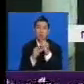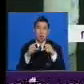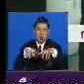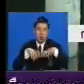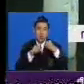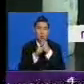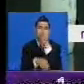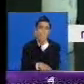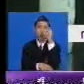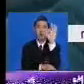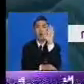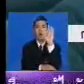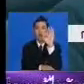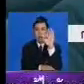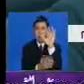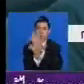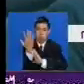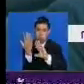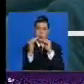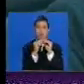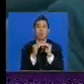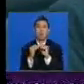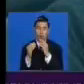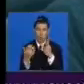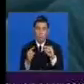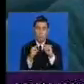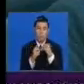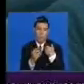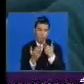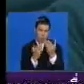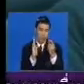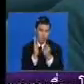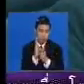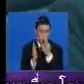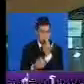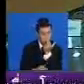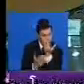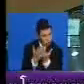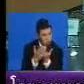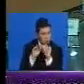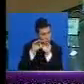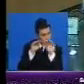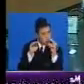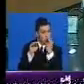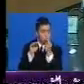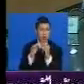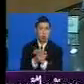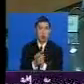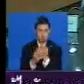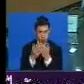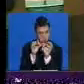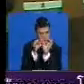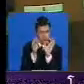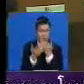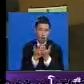นอกจากนี้กระทรวงพาณิชย์ได้เพิ่มหน้ากากอนามัยและเจลล้างมือเข้าไปในบัญชีสินค้าที่ต้องติดตามราคาด้วยขอไปครับที่ต้องติดรา